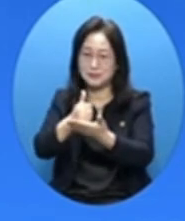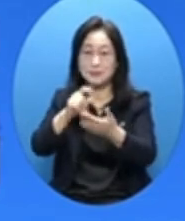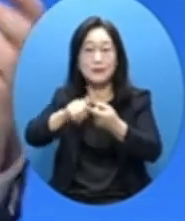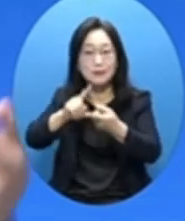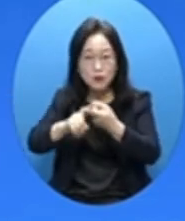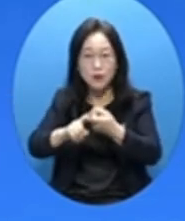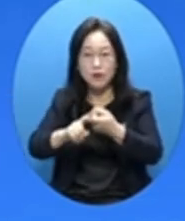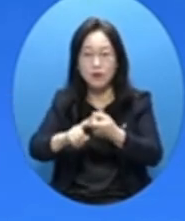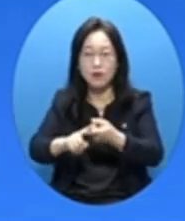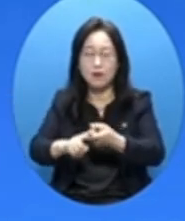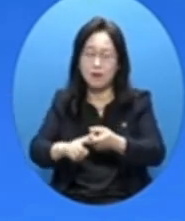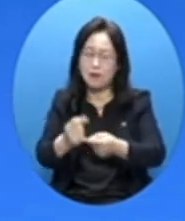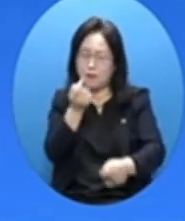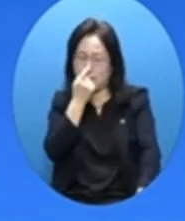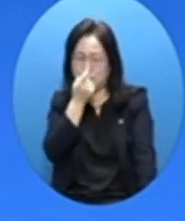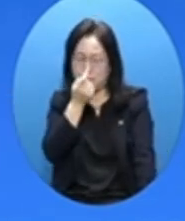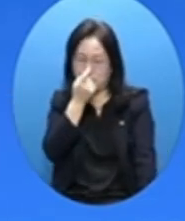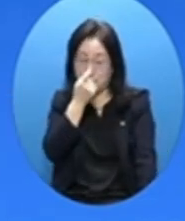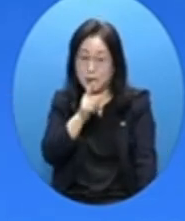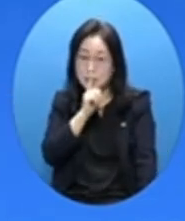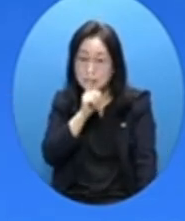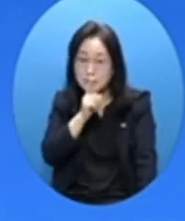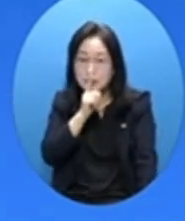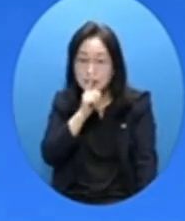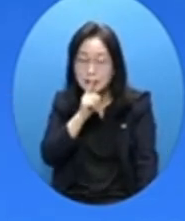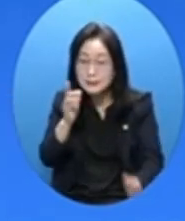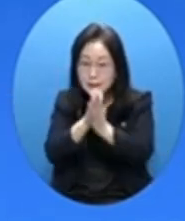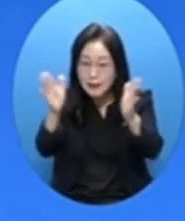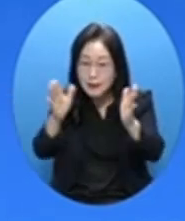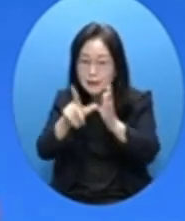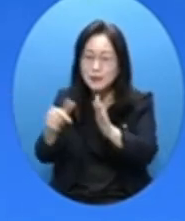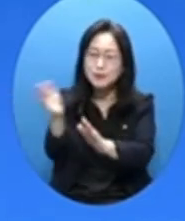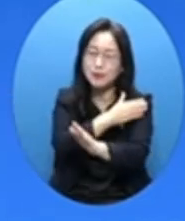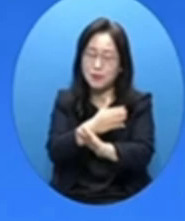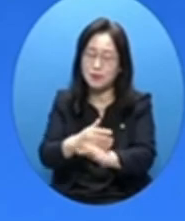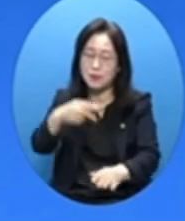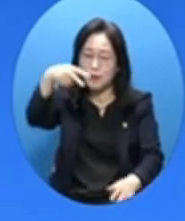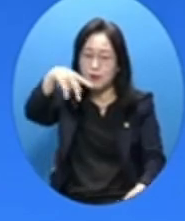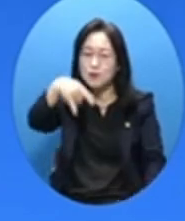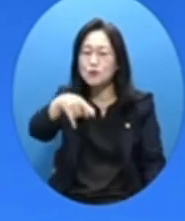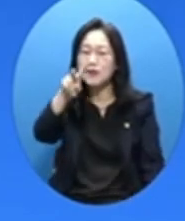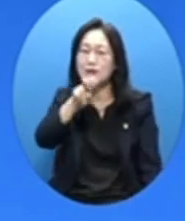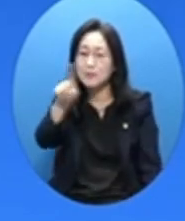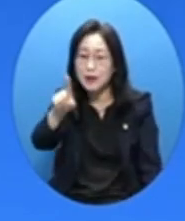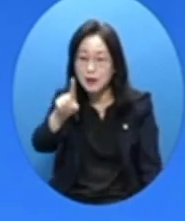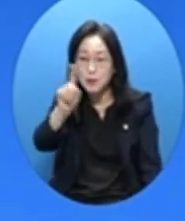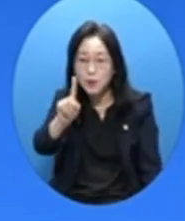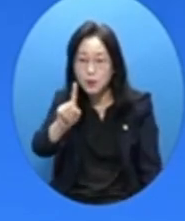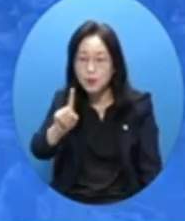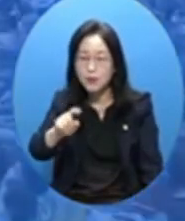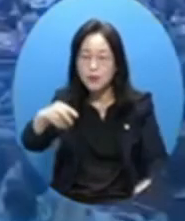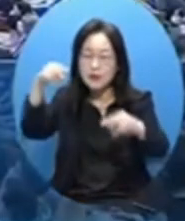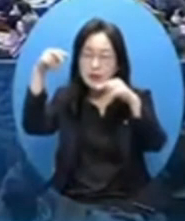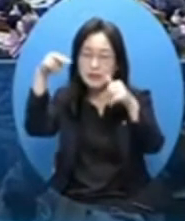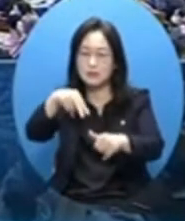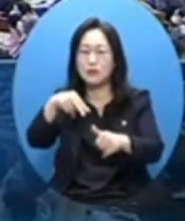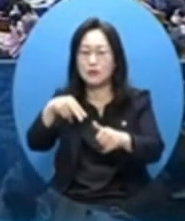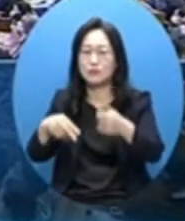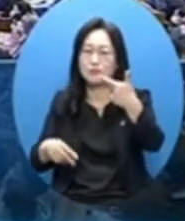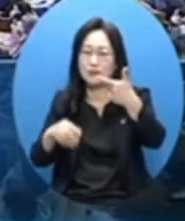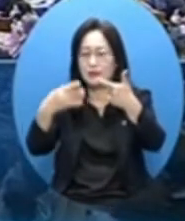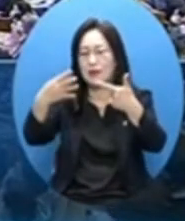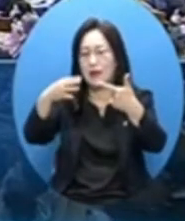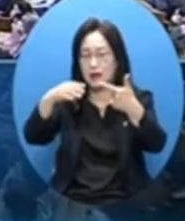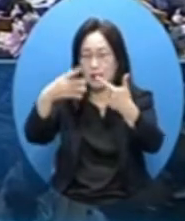이럴 때마다 말을 할 때 제일 먼저 쉐마의사를 배웁니다이 말씀은 신명기 6장 4절 5절